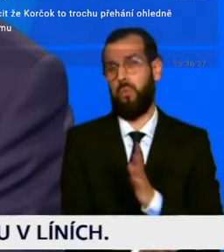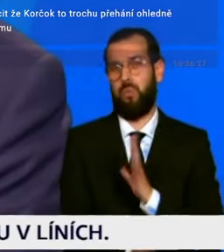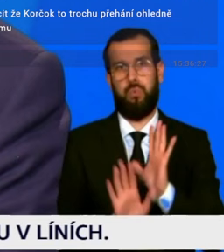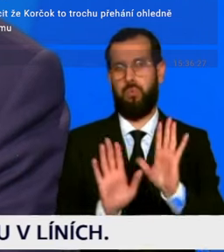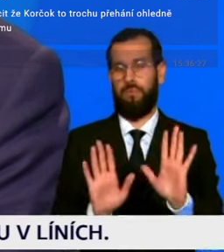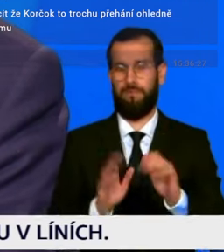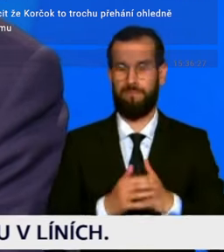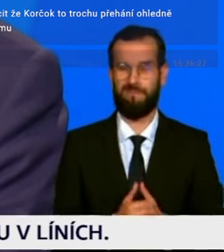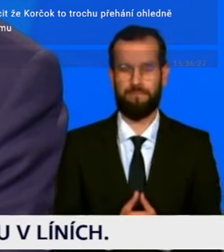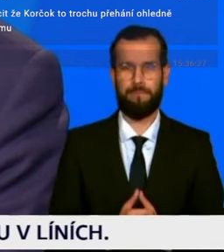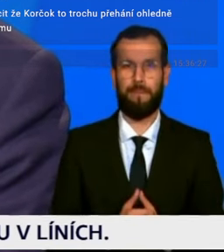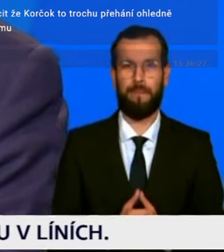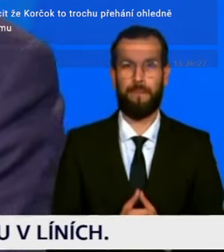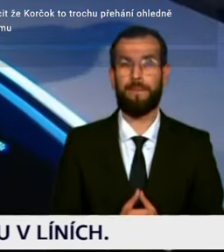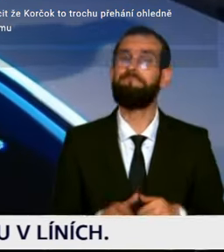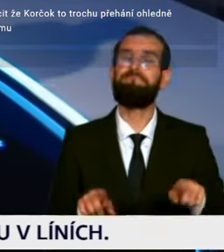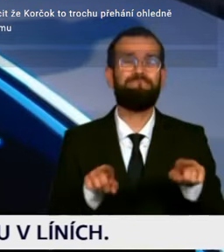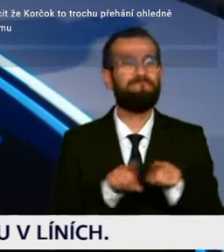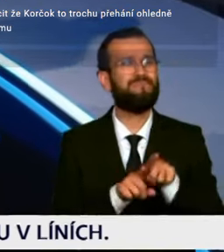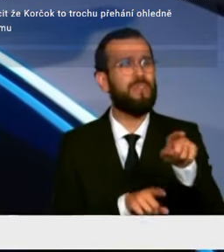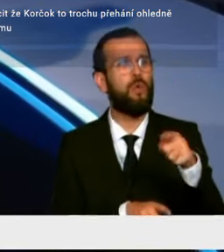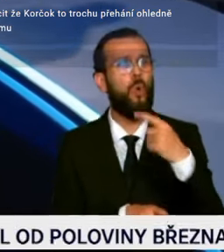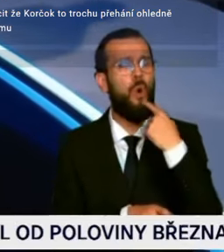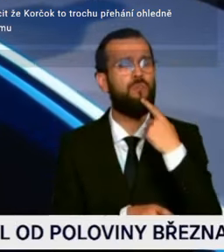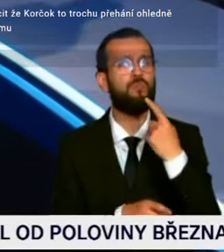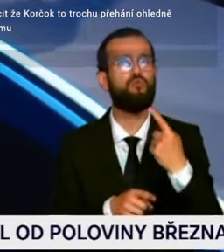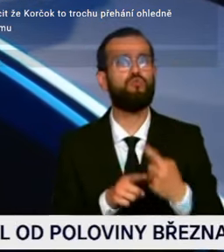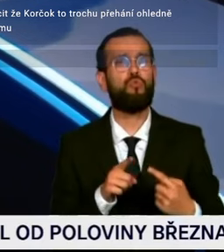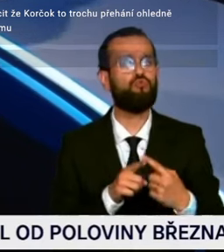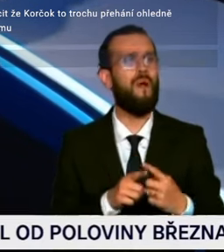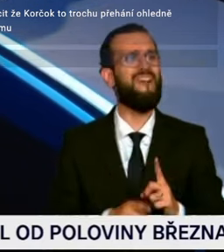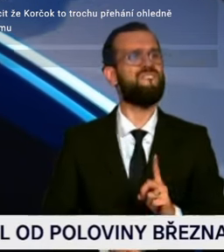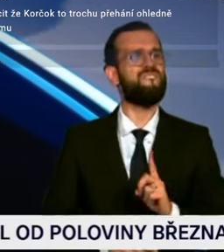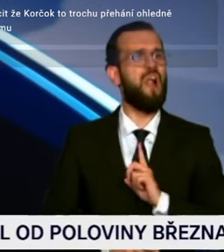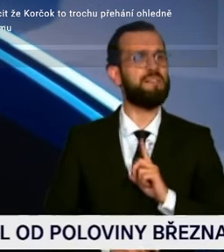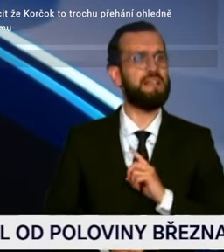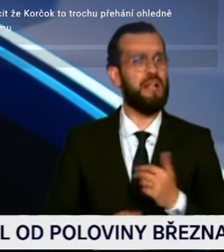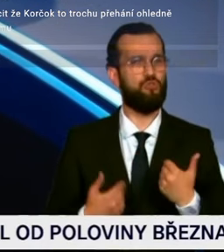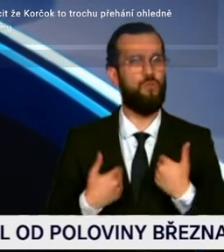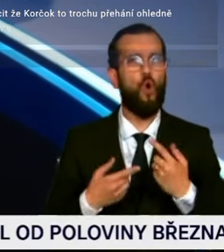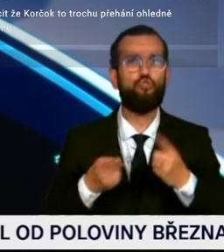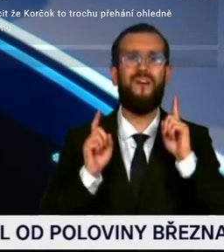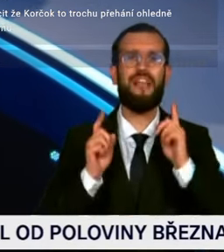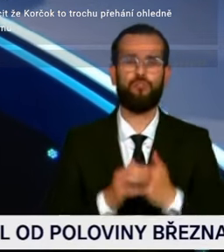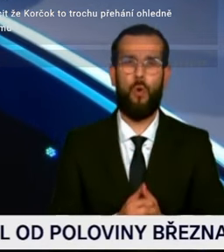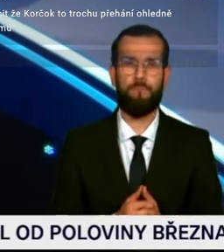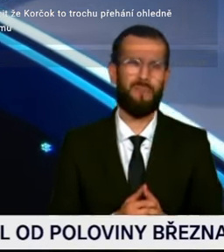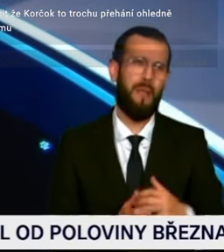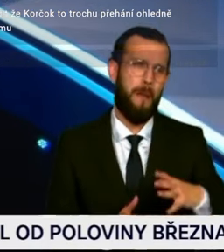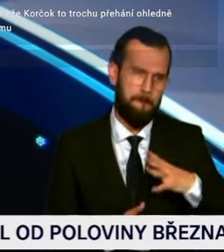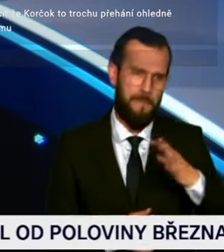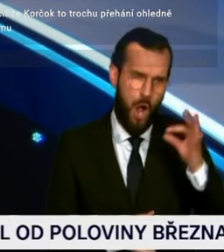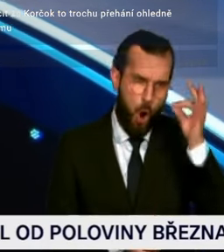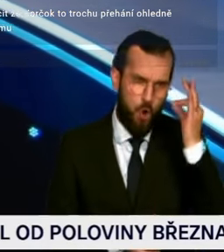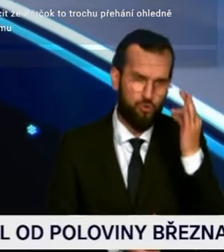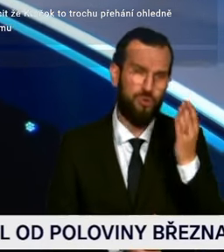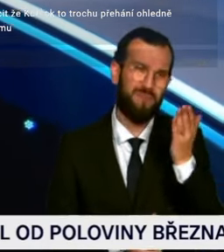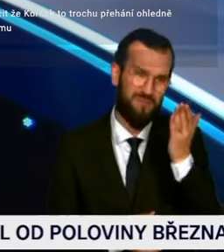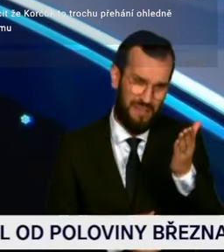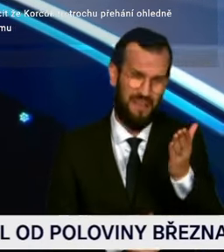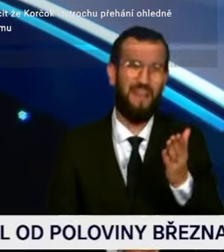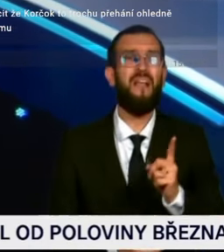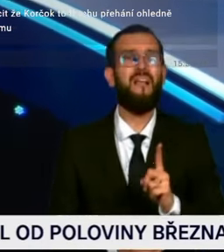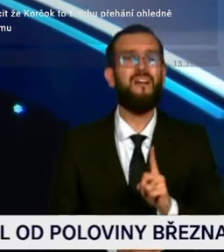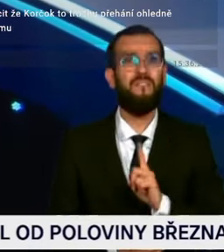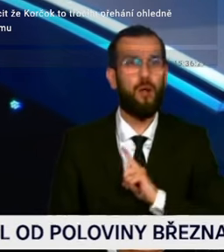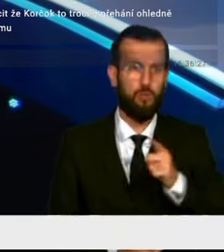rokov a k tomu vášmu prebudeniu sa do vlastenectva pán Korčok Vy ste to vlastenectvo A to čo